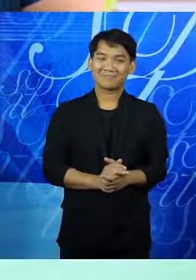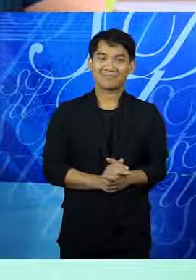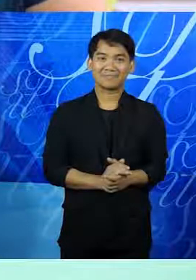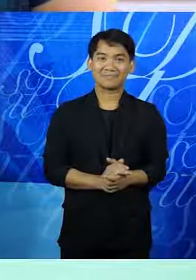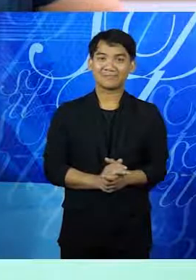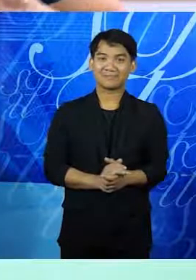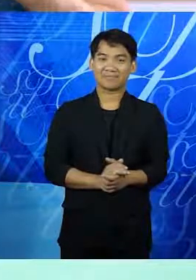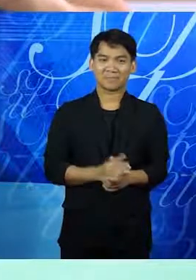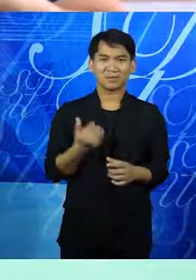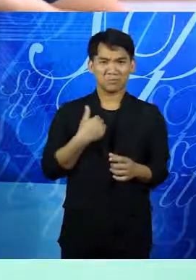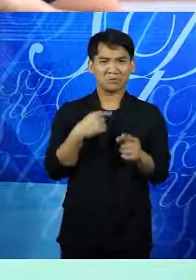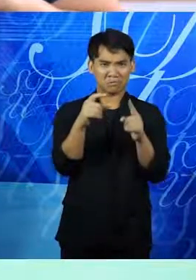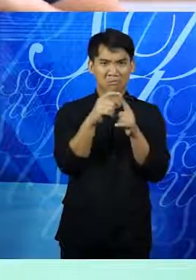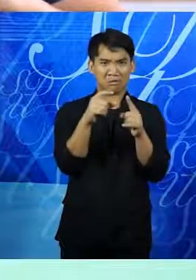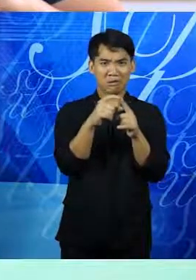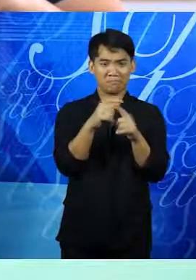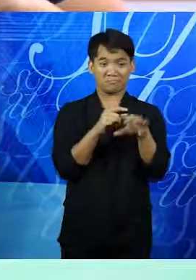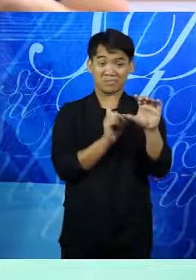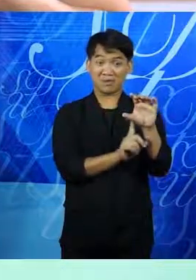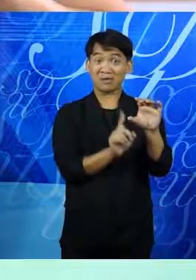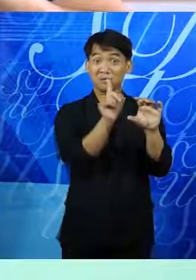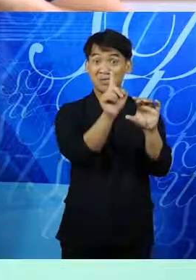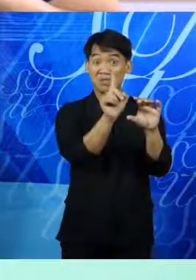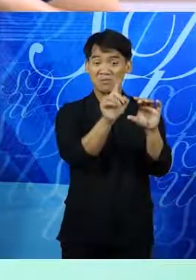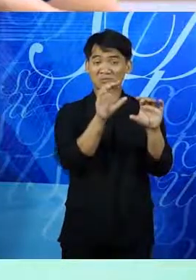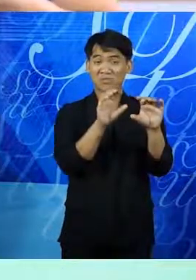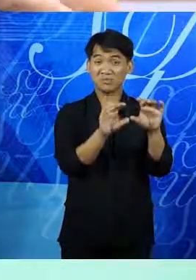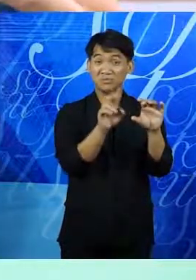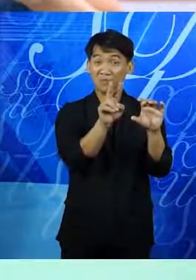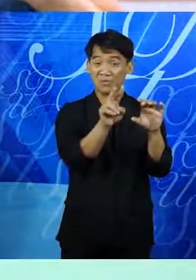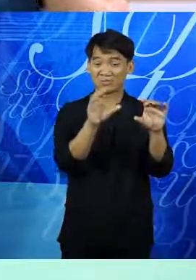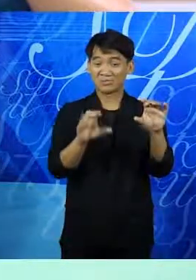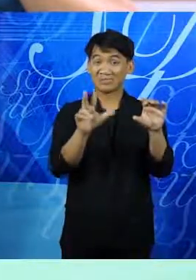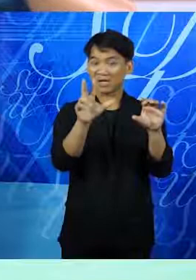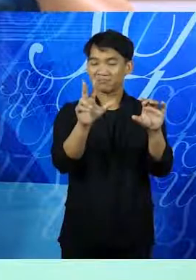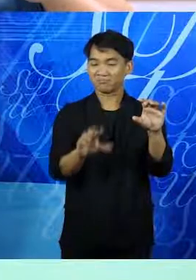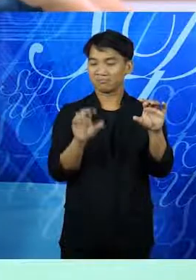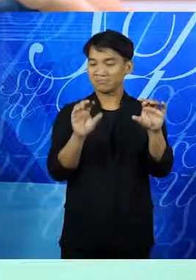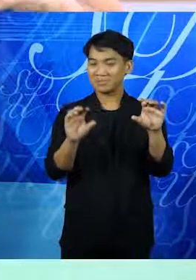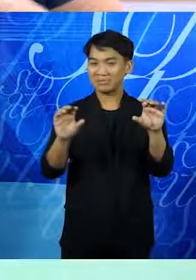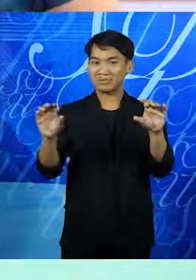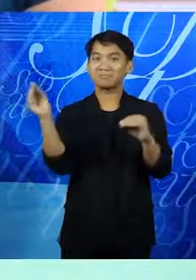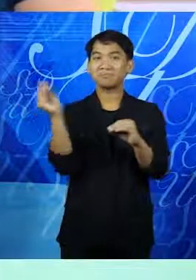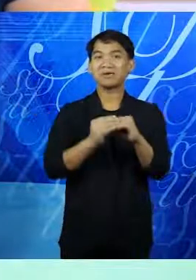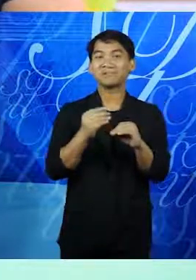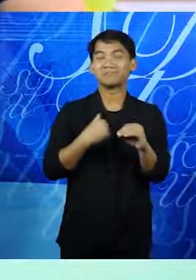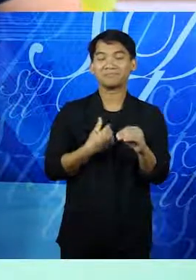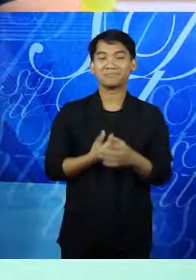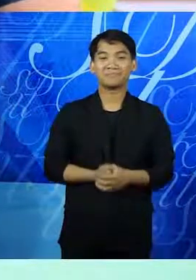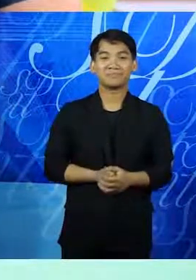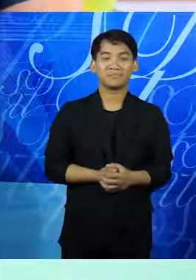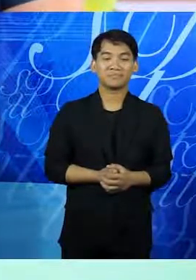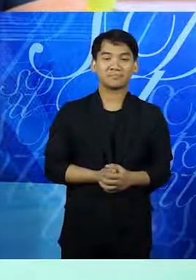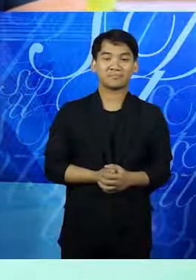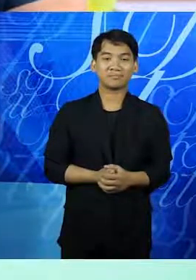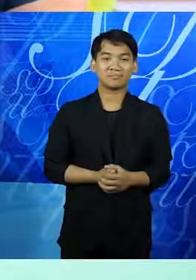ะมาถึงตอนที่เราเริ่มขยายประโยคแล้วเนี่ยนะคะคำหลายๆคำก็จะมีในบรรทัดนี้ต่อไปนะคะโดย